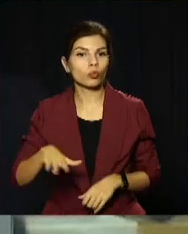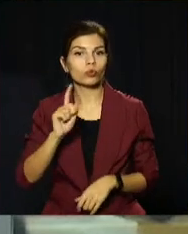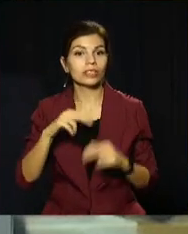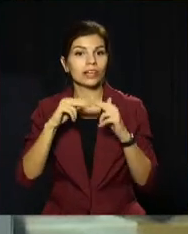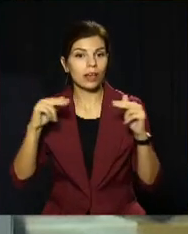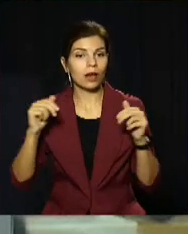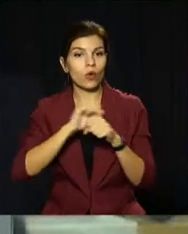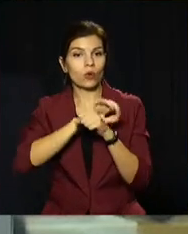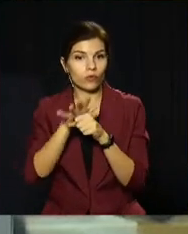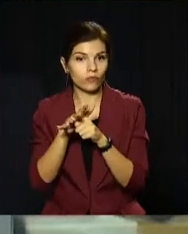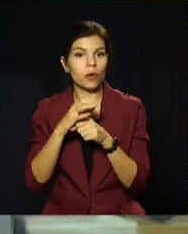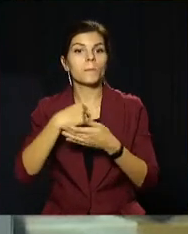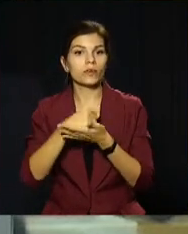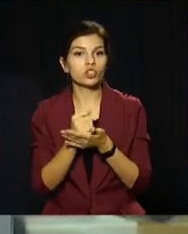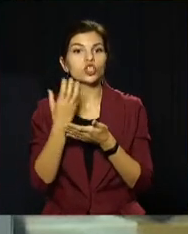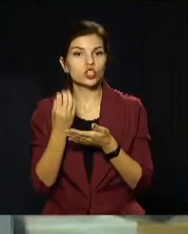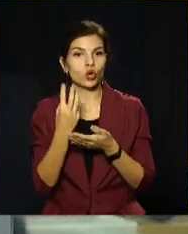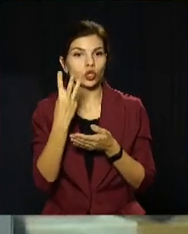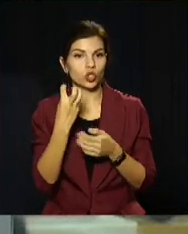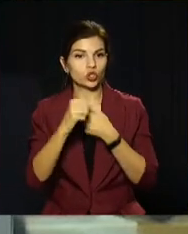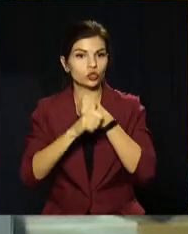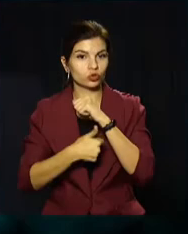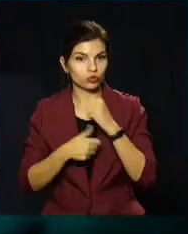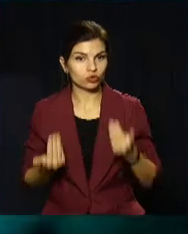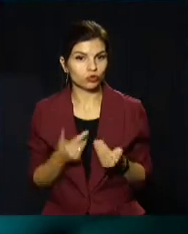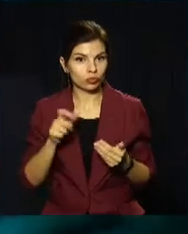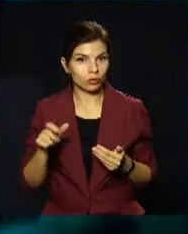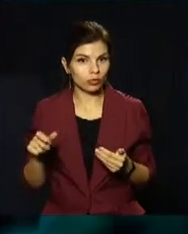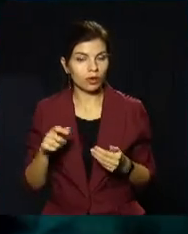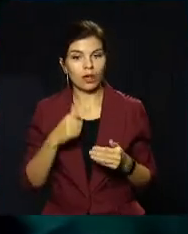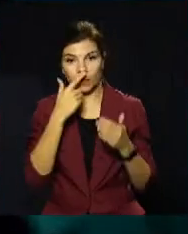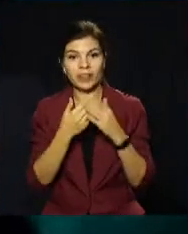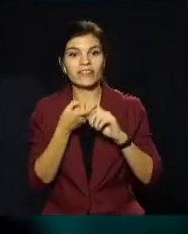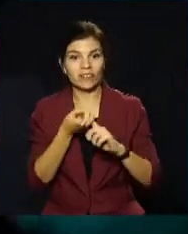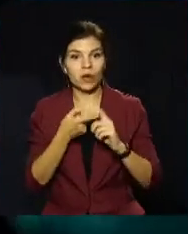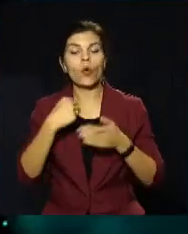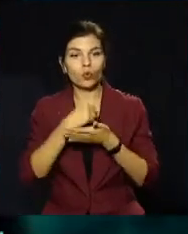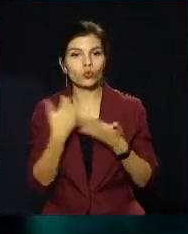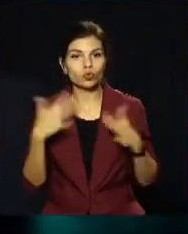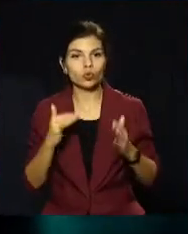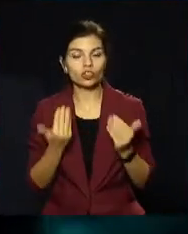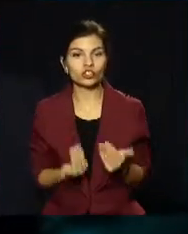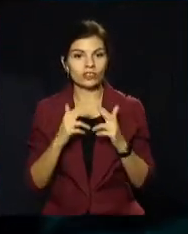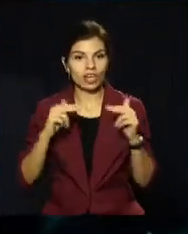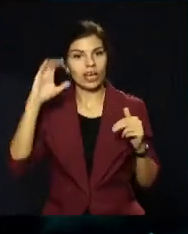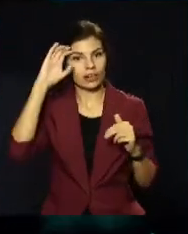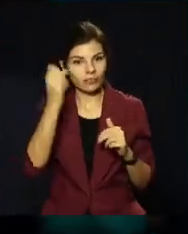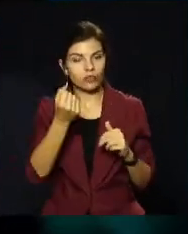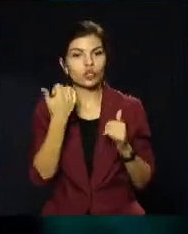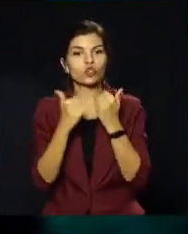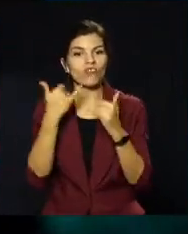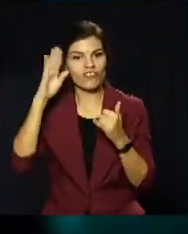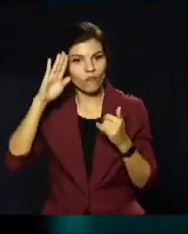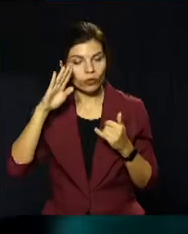добу COVID-19 підтвердили ще у 316 мешканців. Наявність інфекції підтвердили у жителів Дніпра, Кривого Рогу, Жовтих